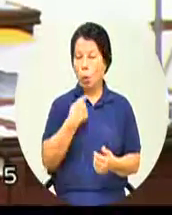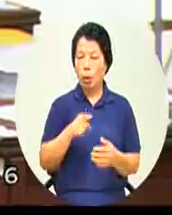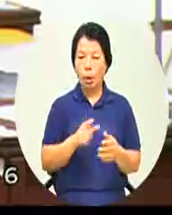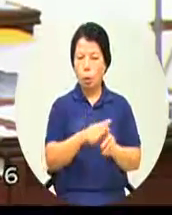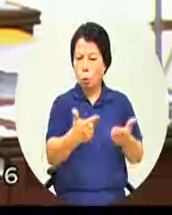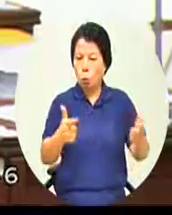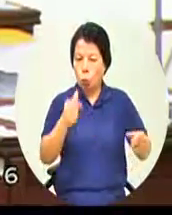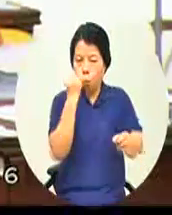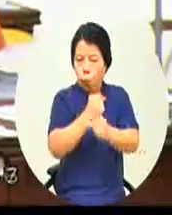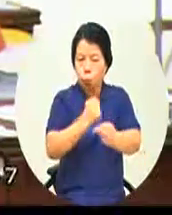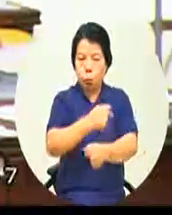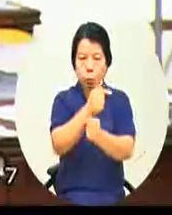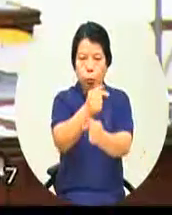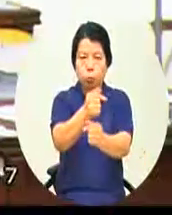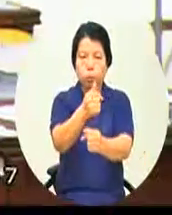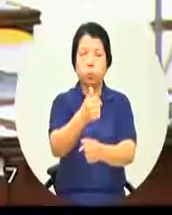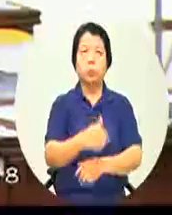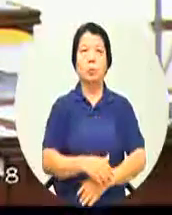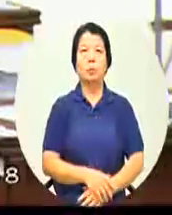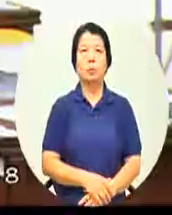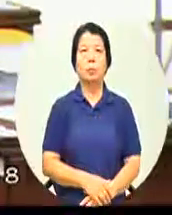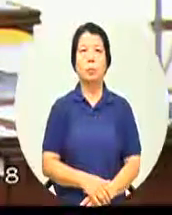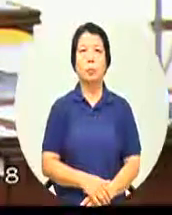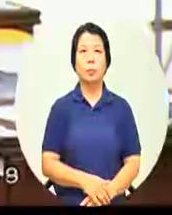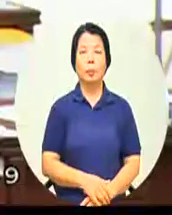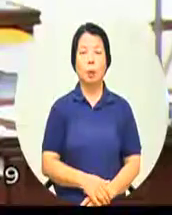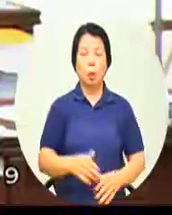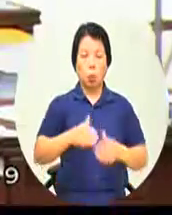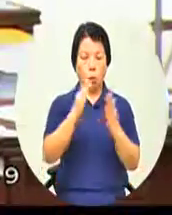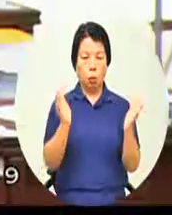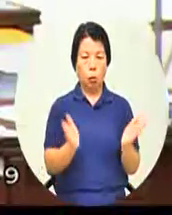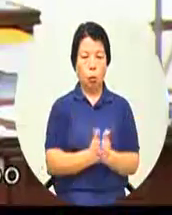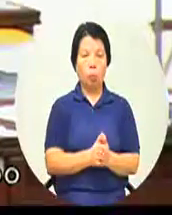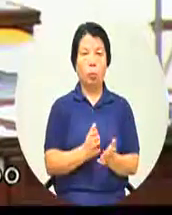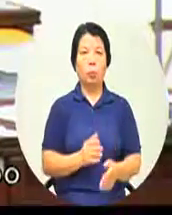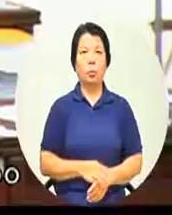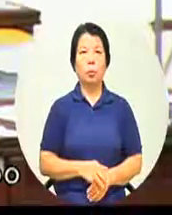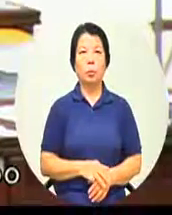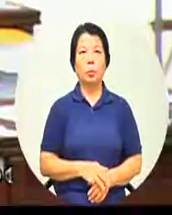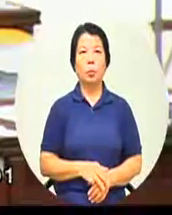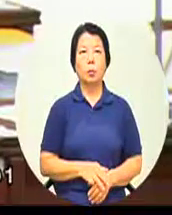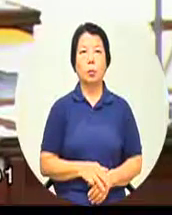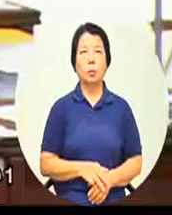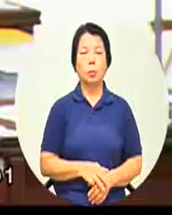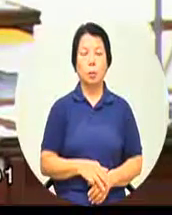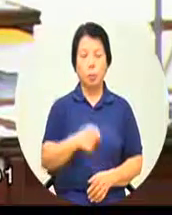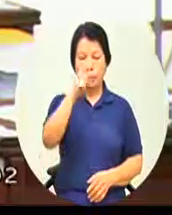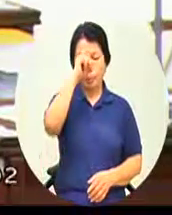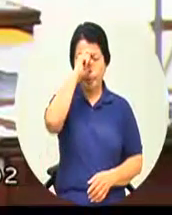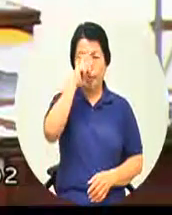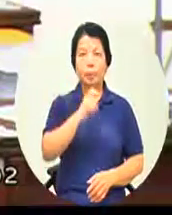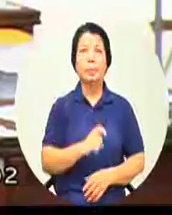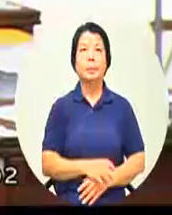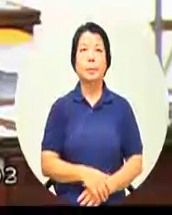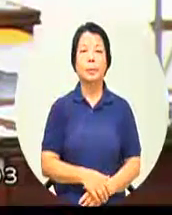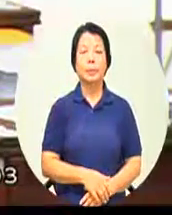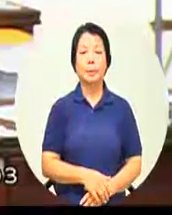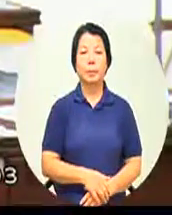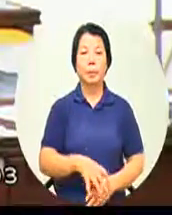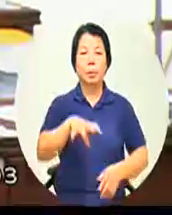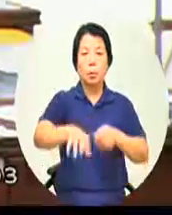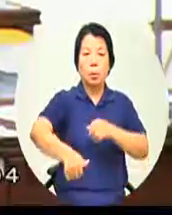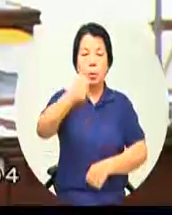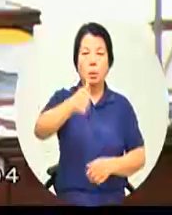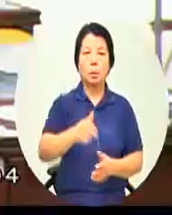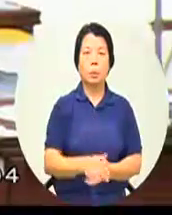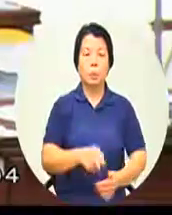哦，所以咧就是讲，伫整体的体育的这方面对不对？哦，那希望的对不对？哦，我们这。局长去交